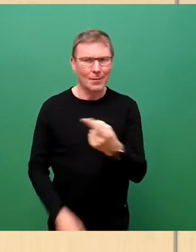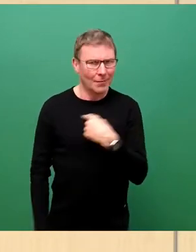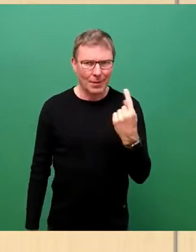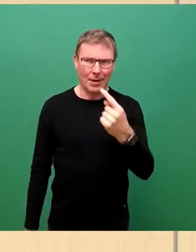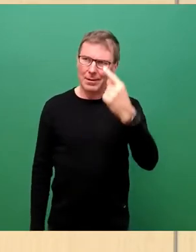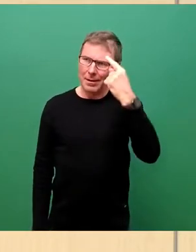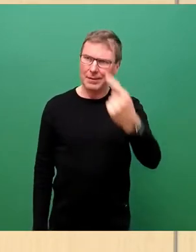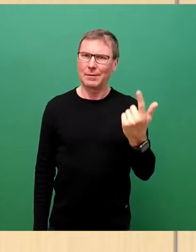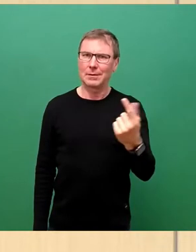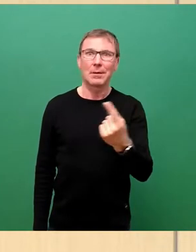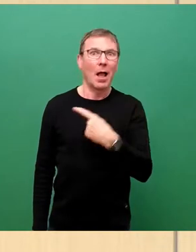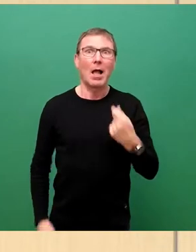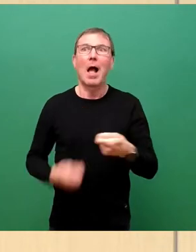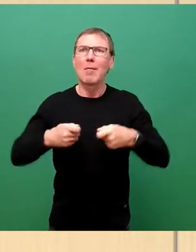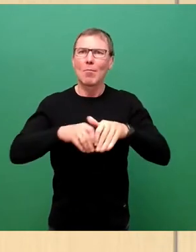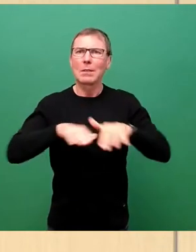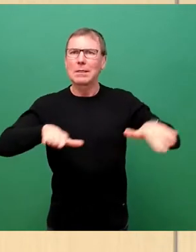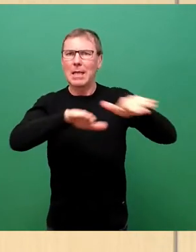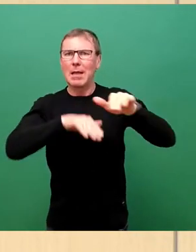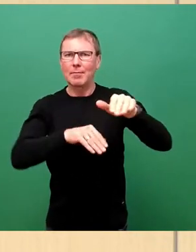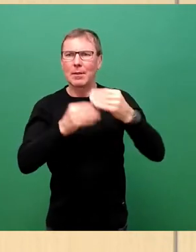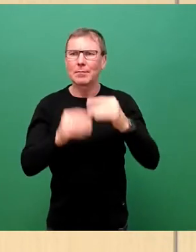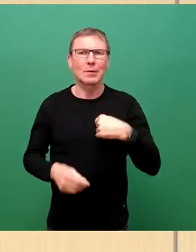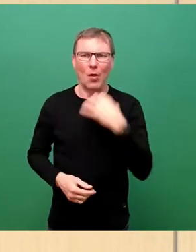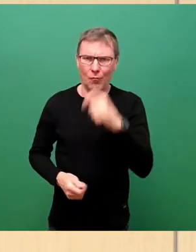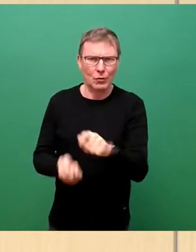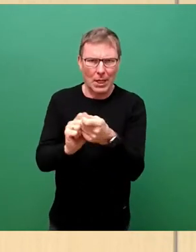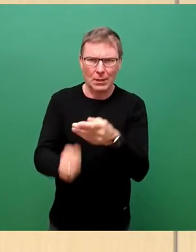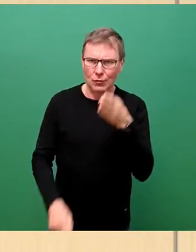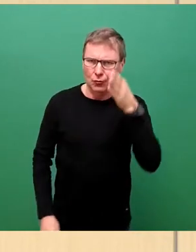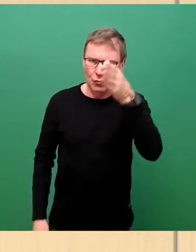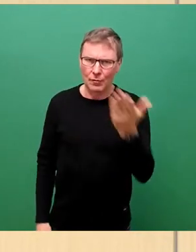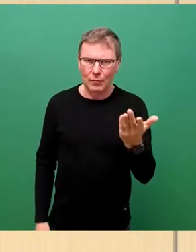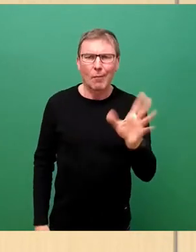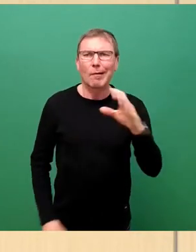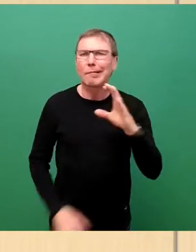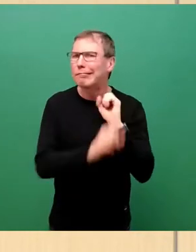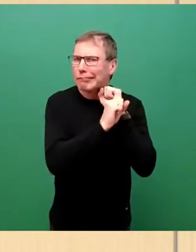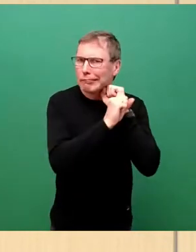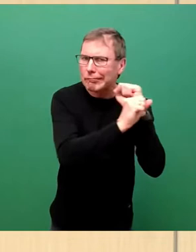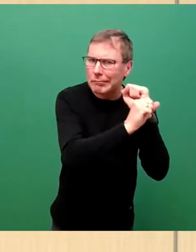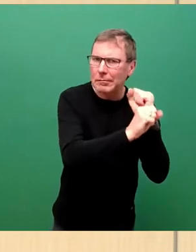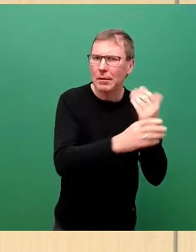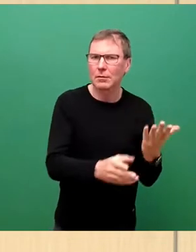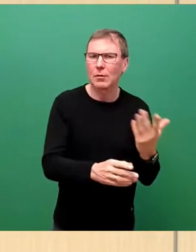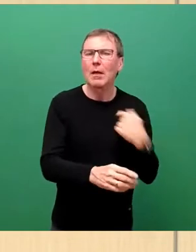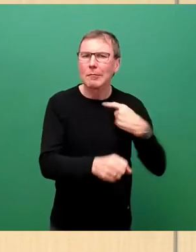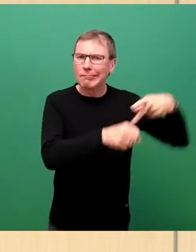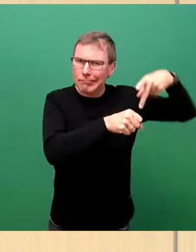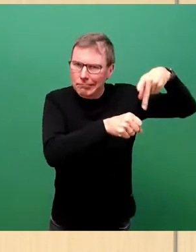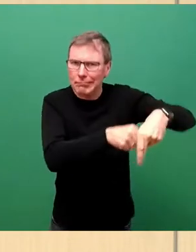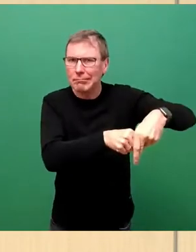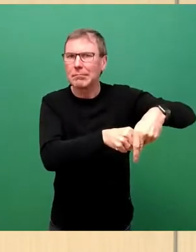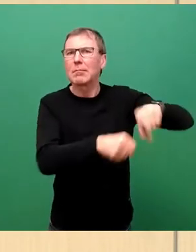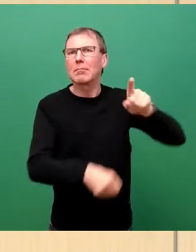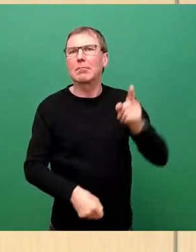der Bundesebene, das wollen wir ändern. Wir sind abhängig. Wir müssen diese Abhängigkeit beenden.